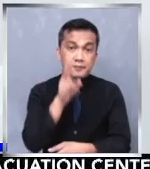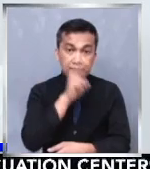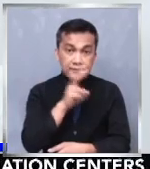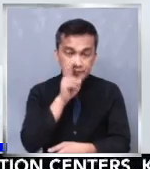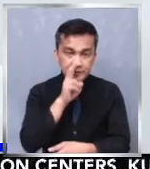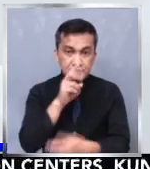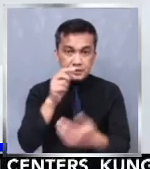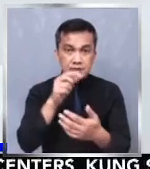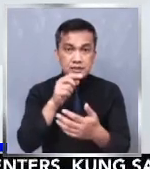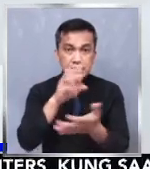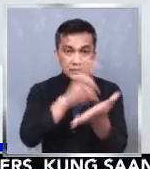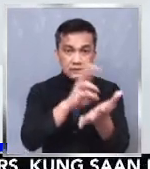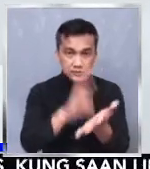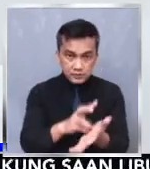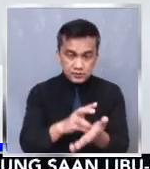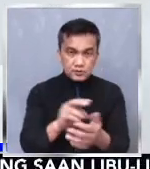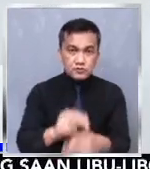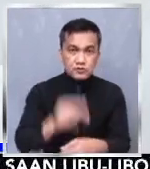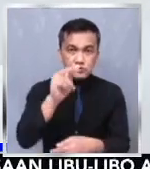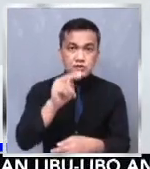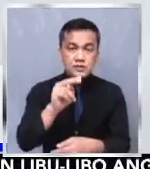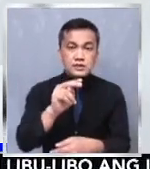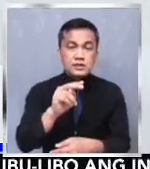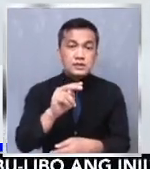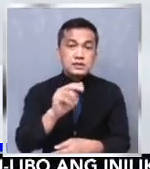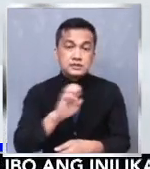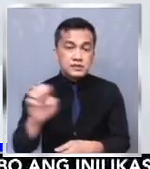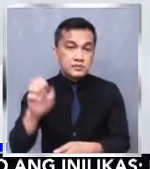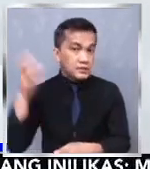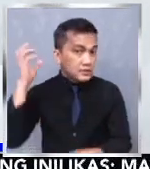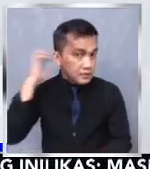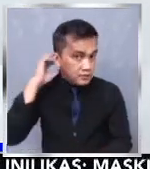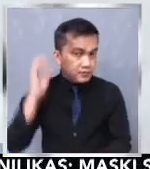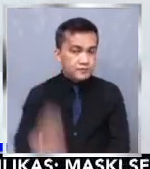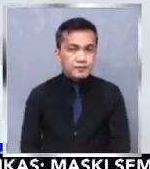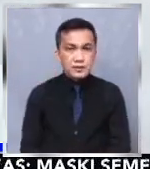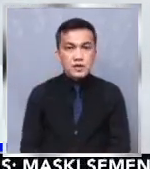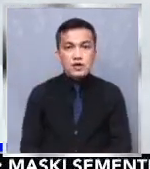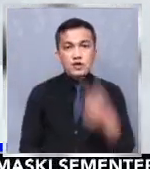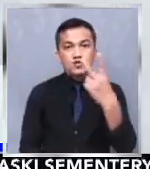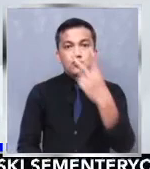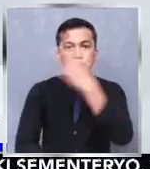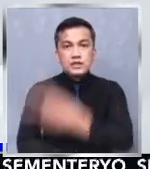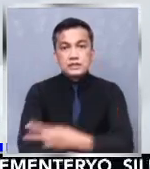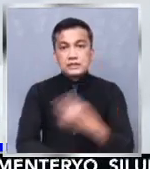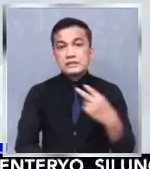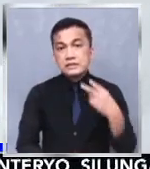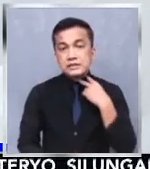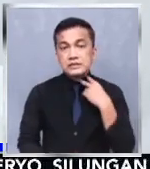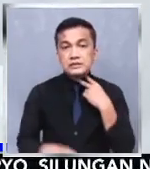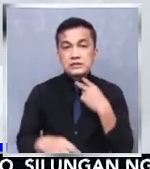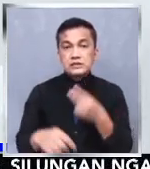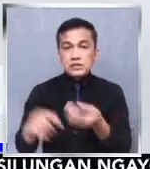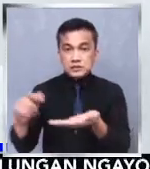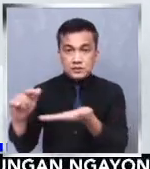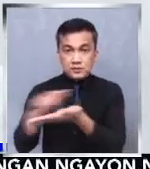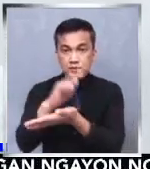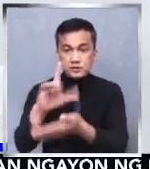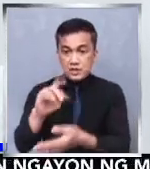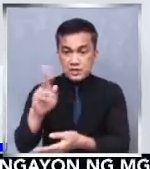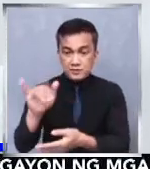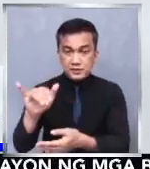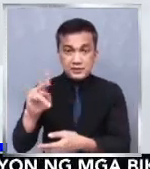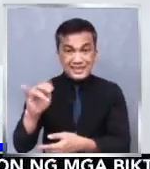ng Northeastern Mindanao. Dalawang araw na ring stranded sa departure lobby ng NAIA Terminal 2 ang